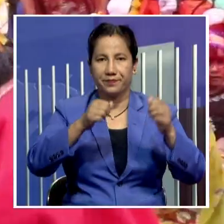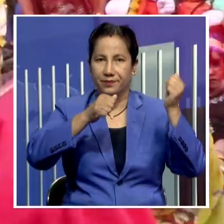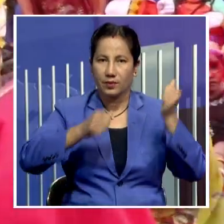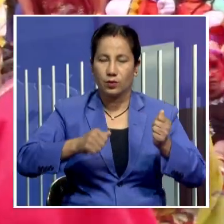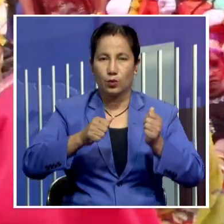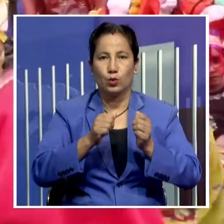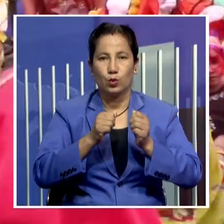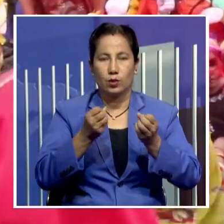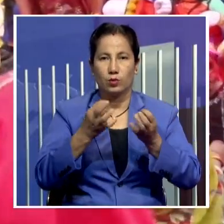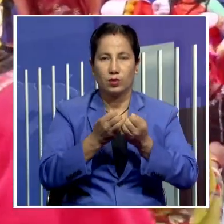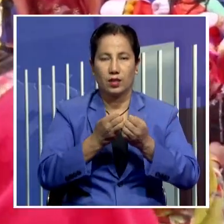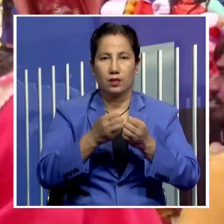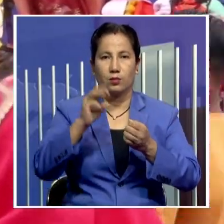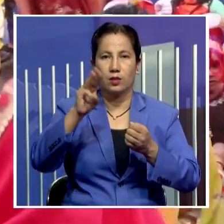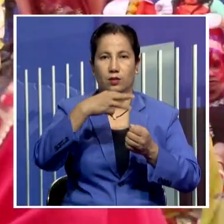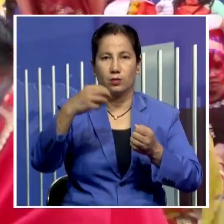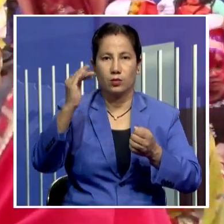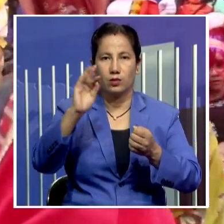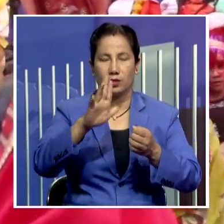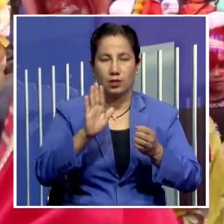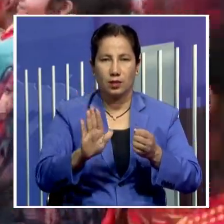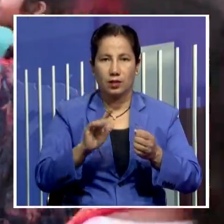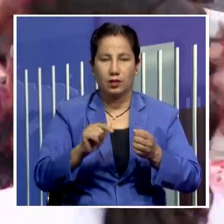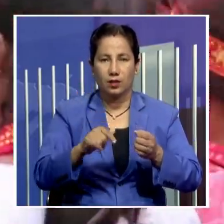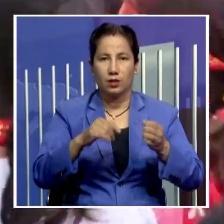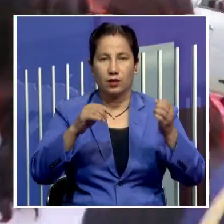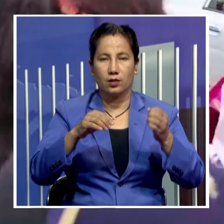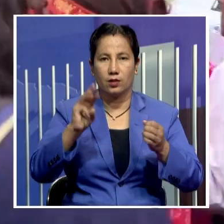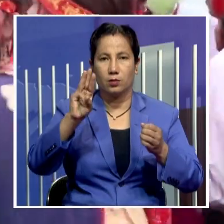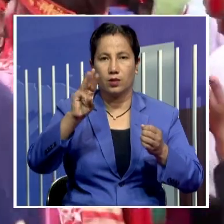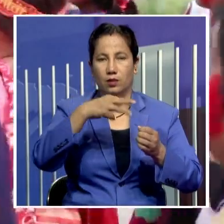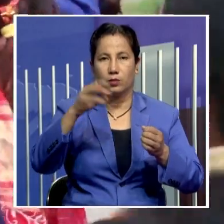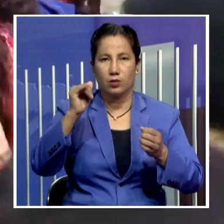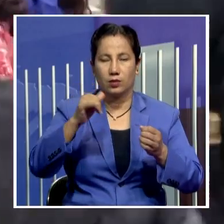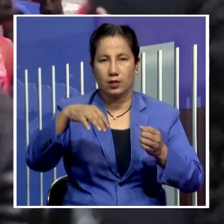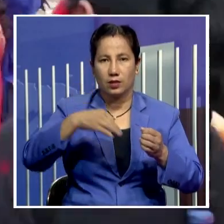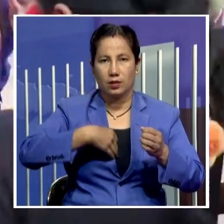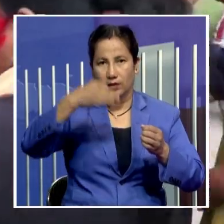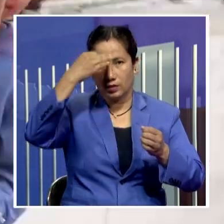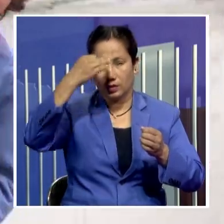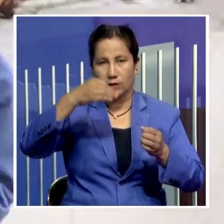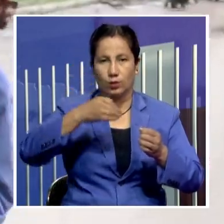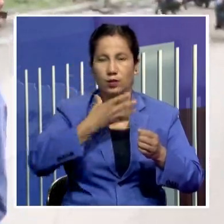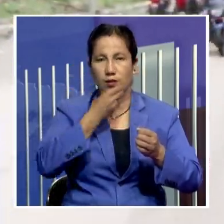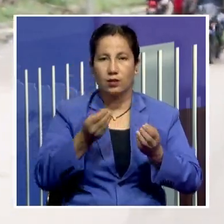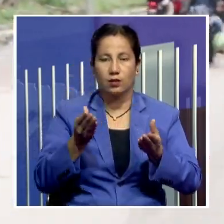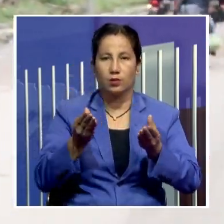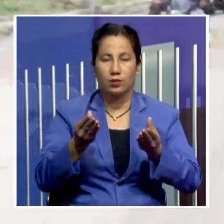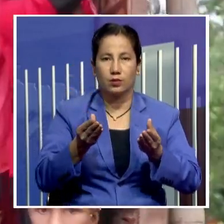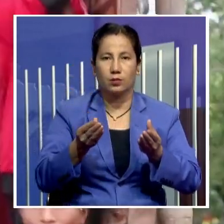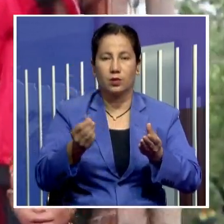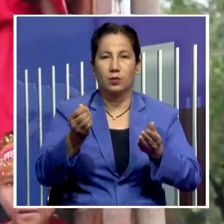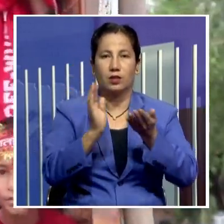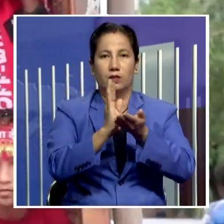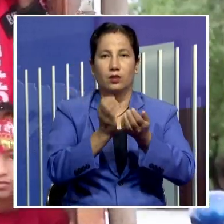मूर्ति प्रदर्शनमा राखिएका थिए। मूर्ति निर्माणका लागि हिन्दू समुदायका साथै मुस्लिम धर्मावलम्बीहरूले समेत चन्दा सहयोग प्रदान